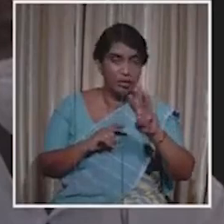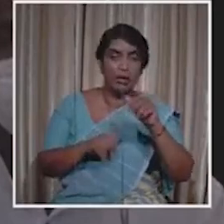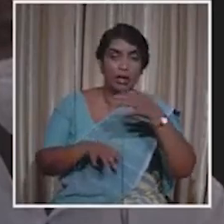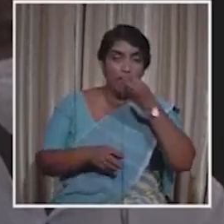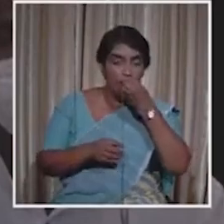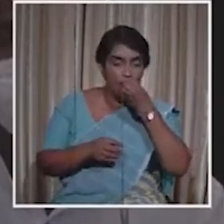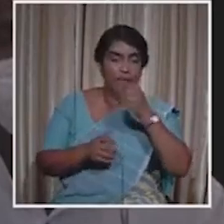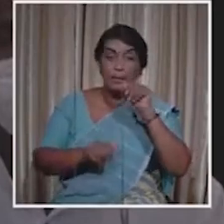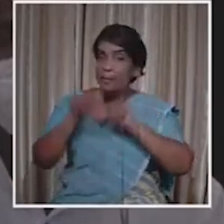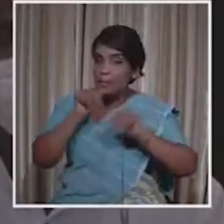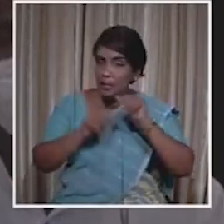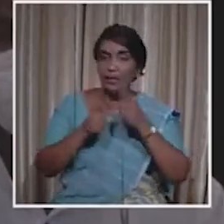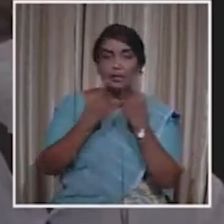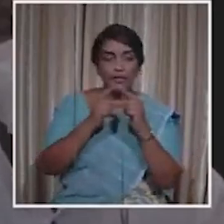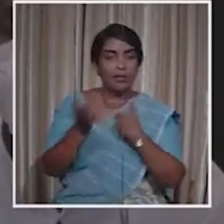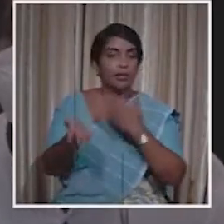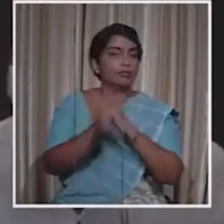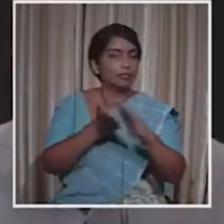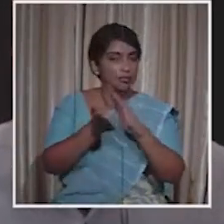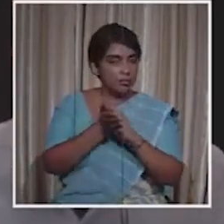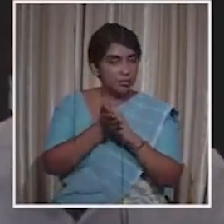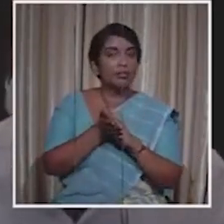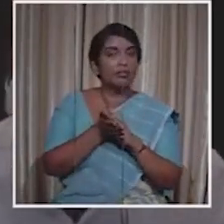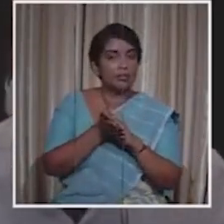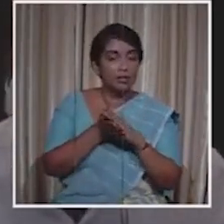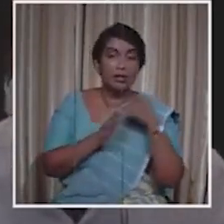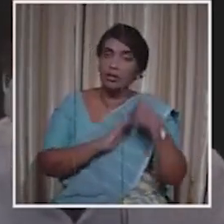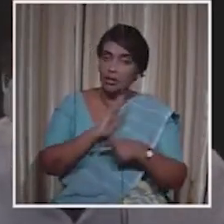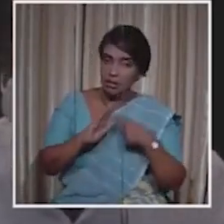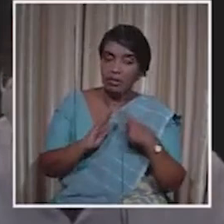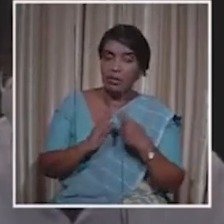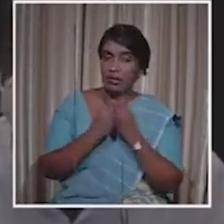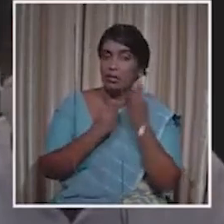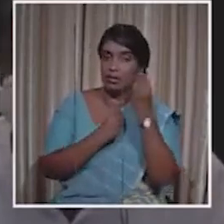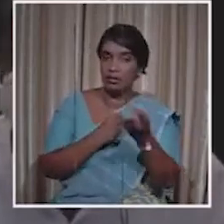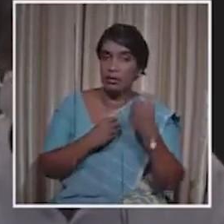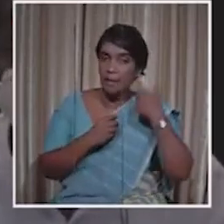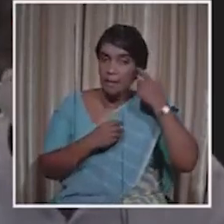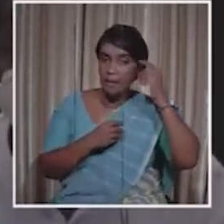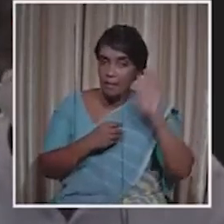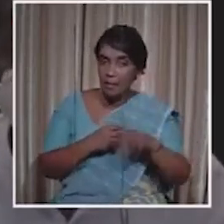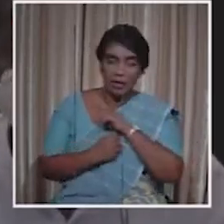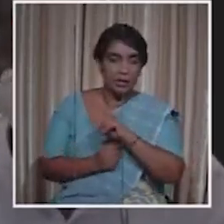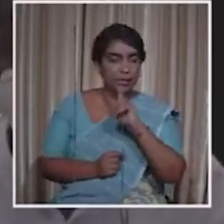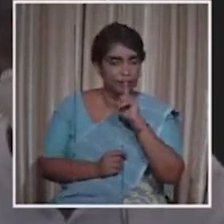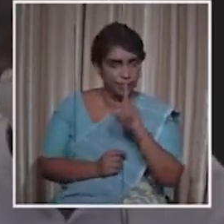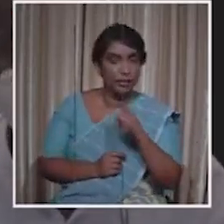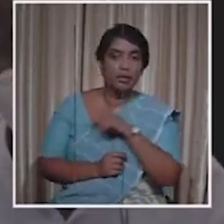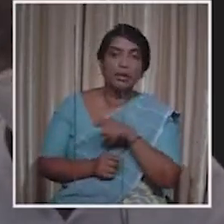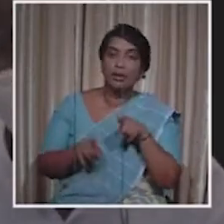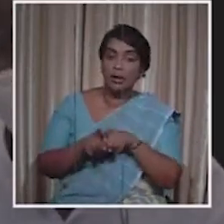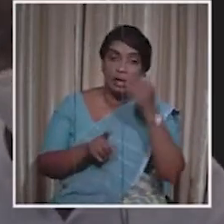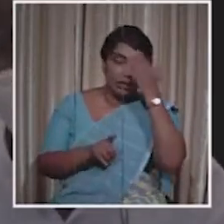என்ன குழந்தைகளுக்கான பால்மா பொருட்களை இந்த நாட்டுக்கு அனுப்பி வைப்பதற்கு இருக்கின்றார். இங்கே நடந்த பல அனர்த்தங்கள், தமிழ் மக்களுக்கு நடந்த